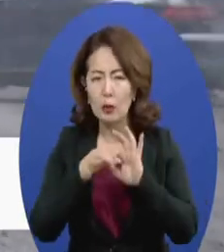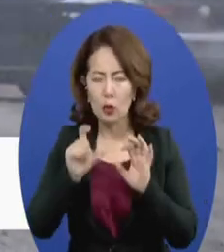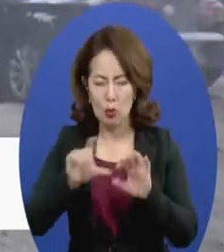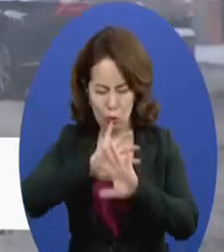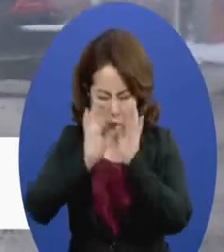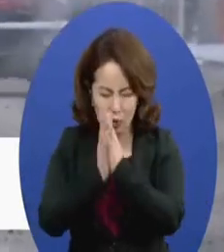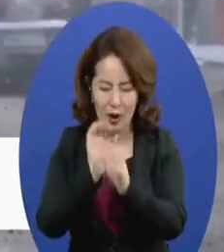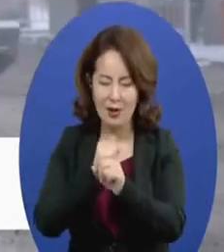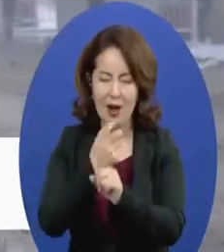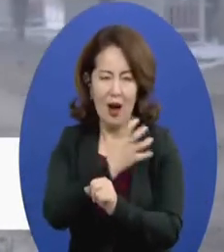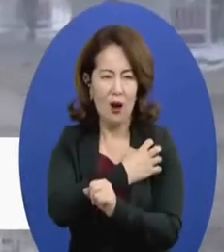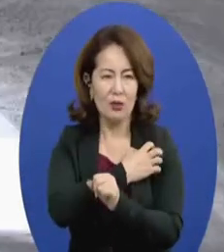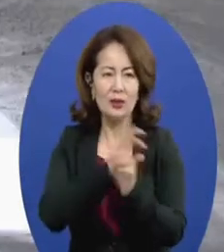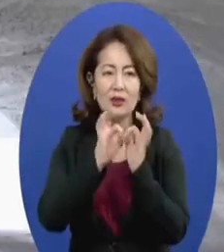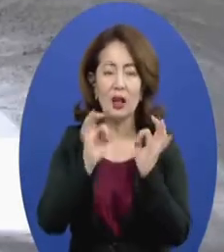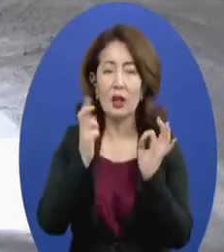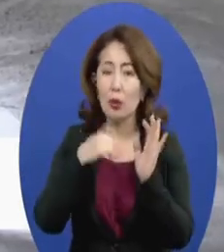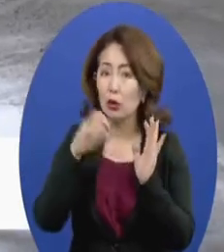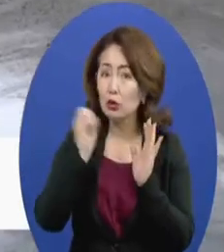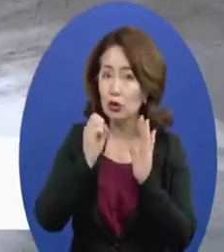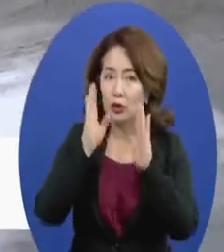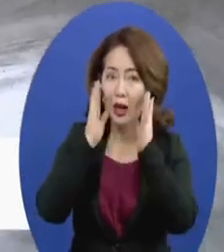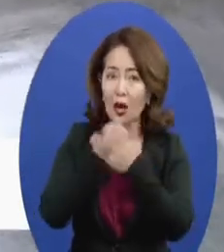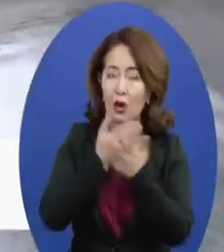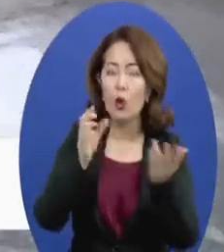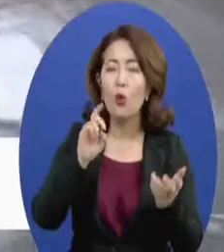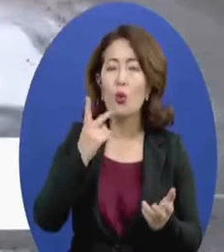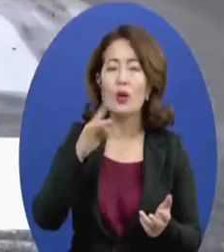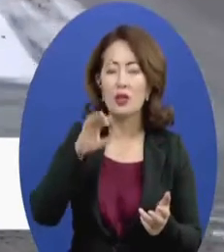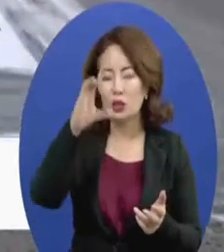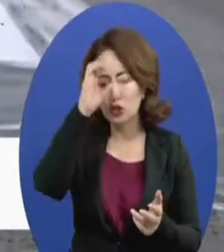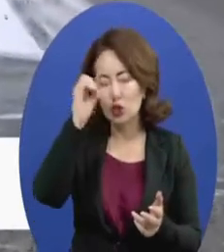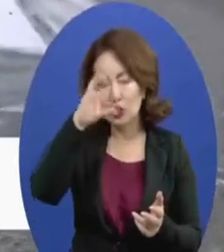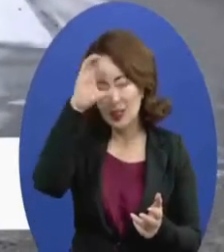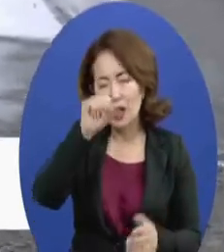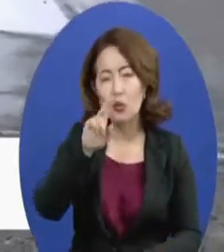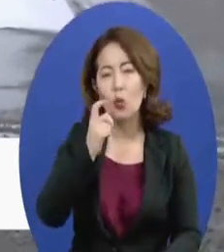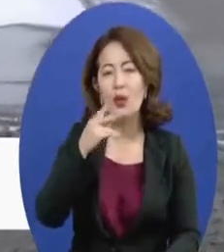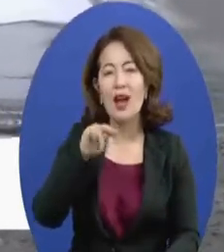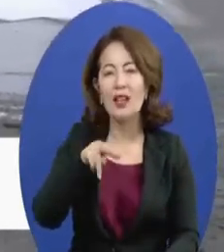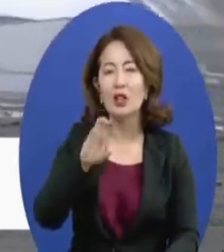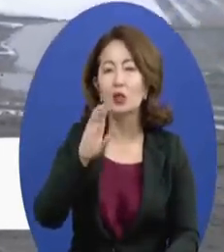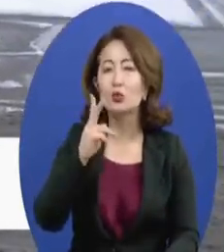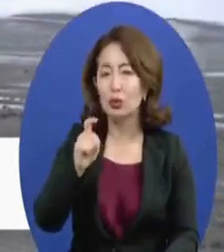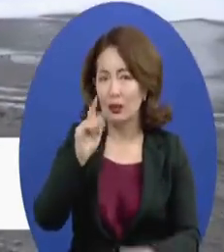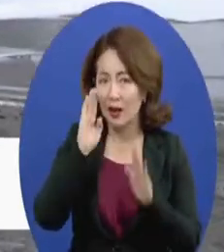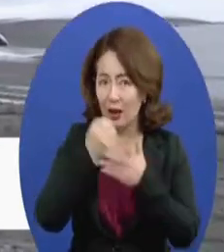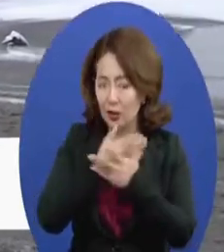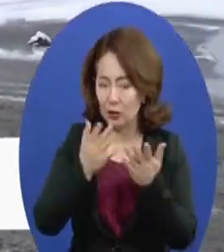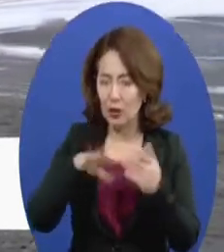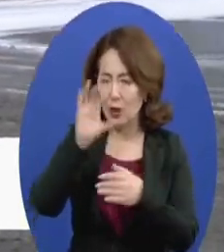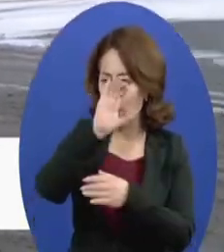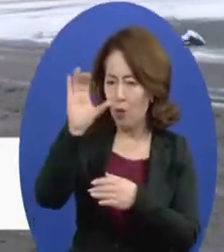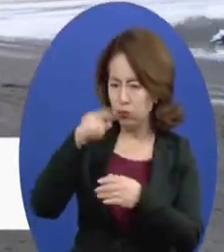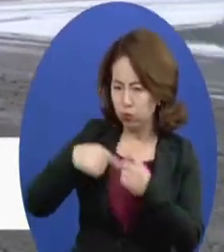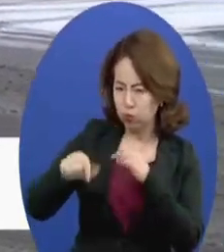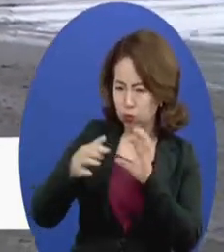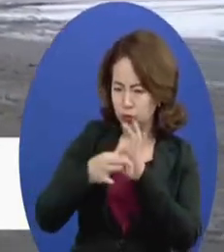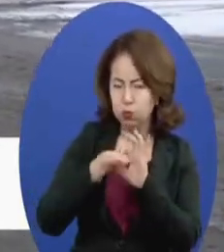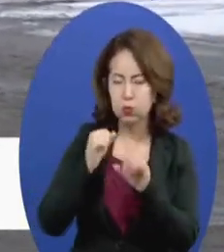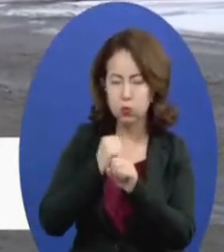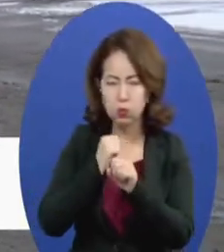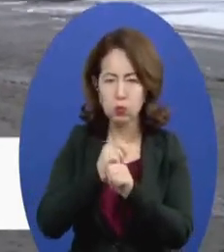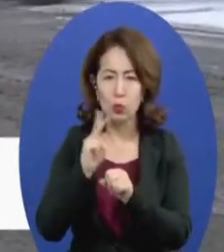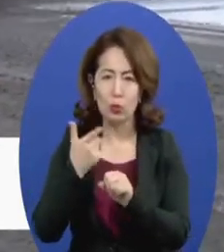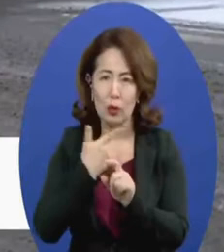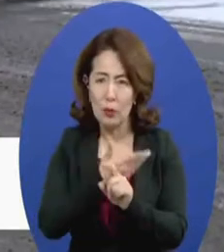сайд хүрэлцэх сануулж байна. За засгийн газрын хувьд холбогдох байгууллага албан тушаалтнуудад зарим талын үүрэг чиглэлийг өгөөд байгаа